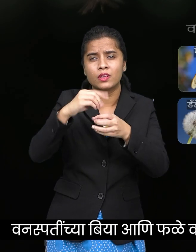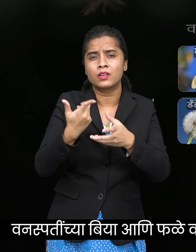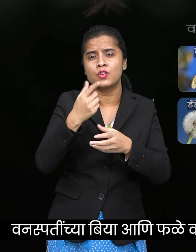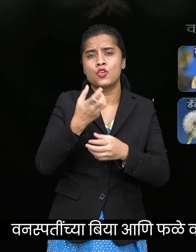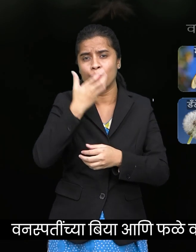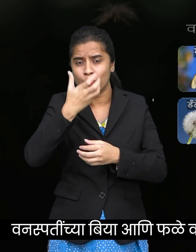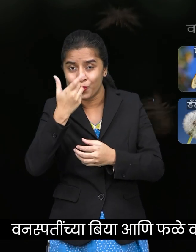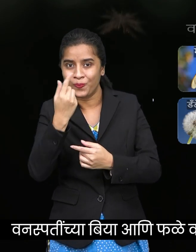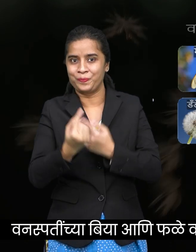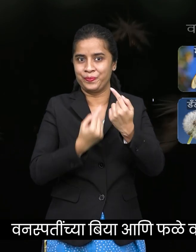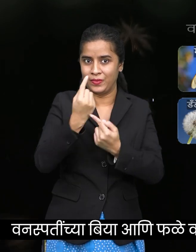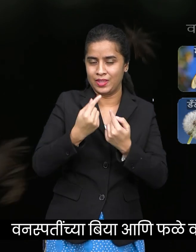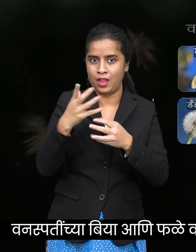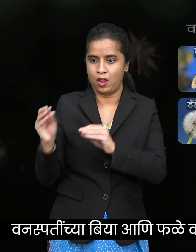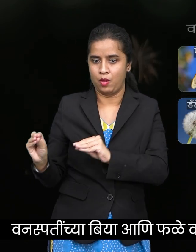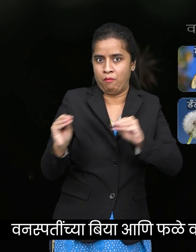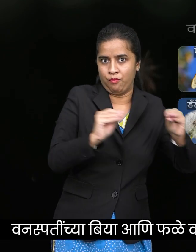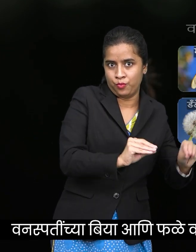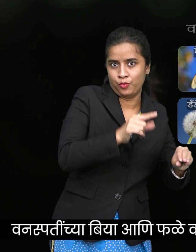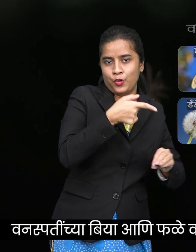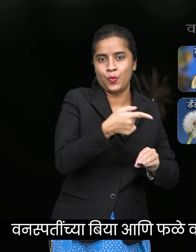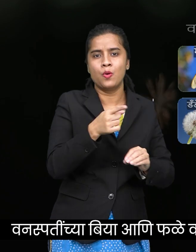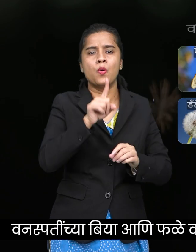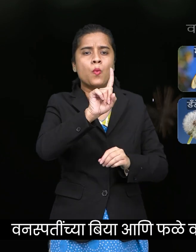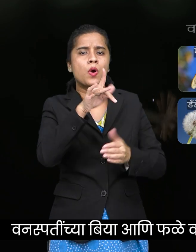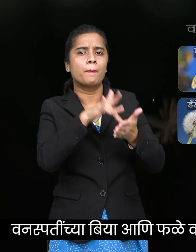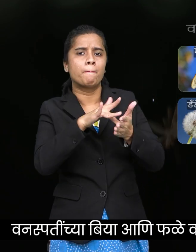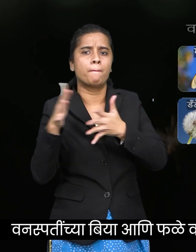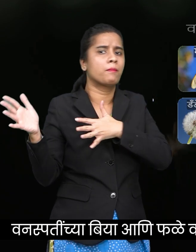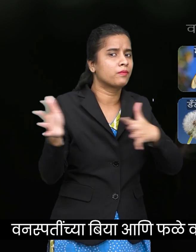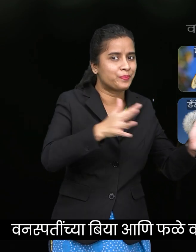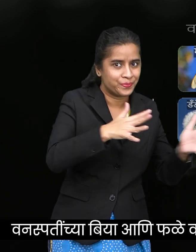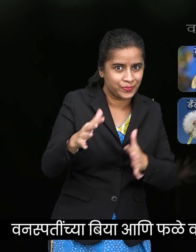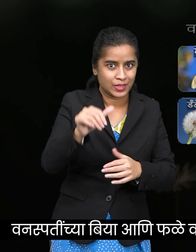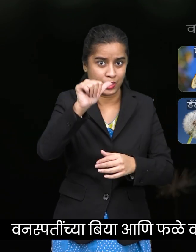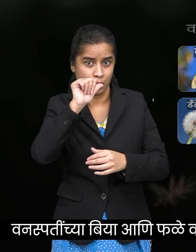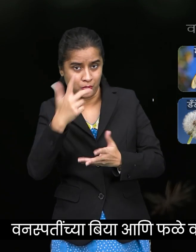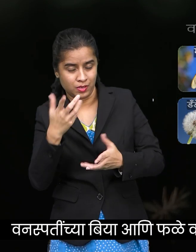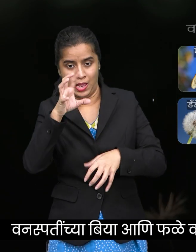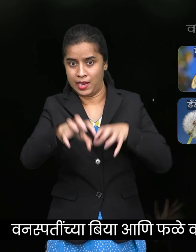वनस्पतींच्या बिया आणि फळे वाहून नेली जातात वारा, पाणी आणि प्राण्यांपासून दूर.